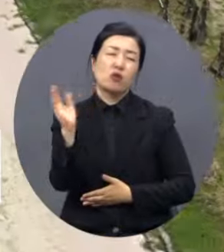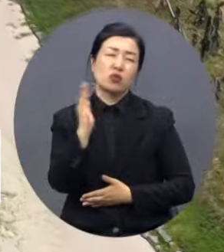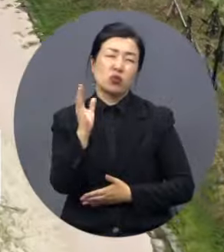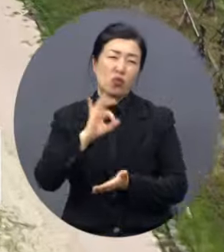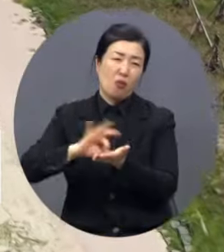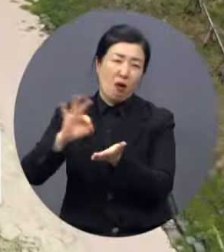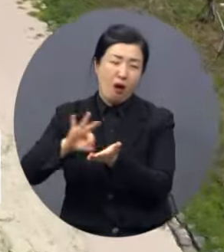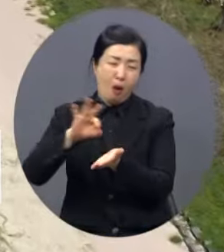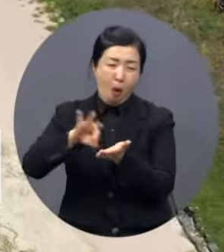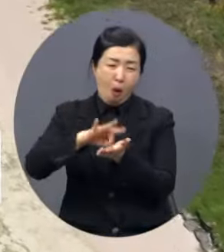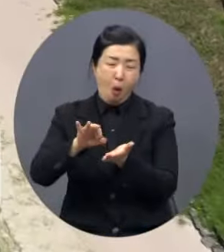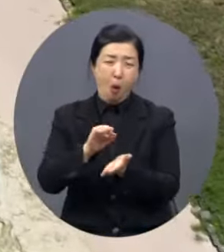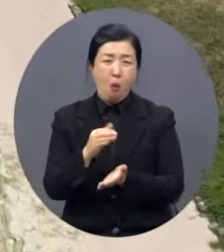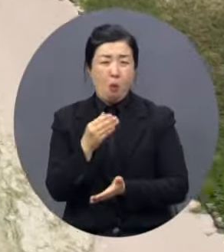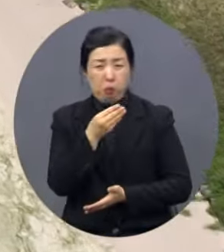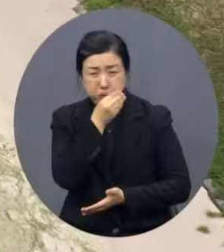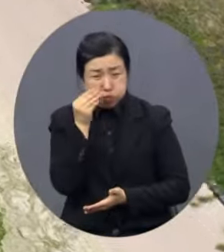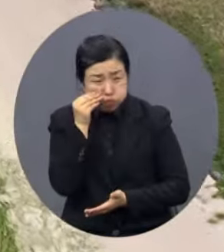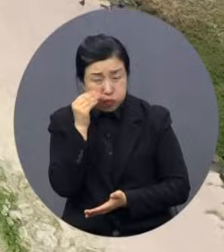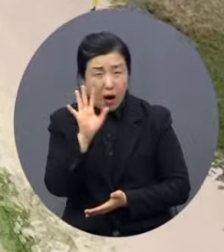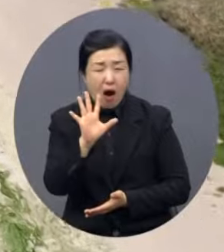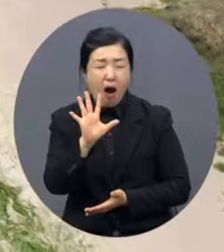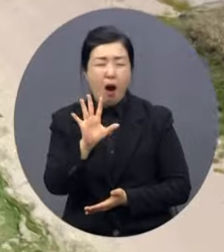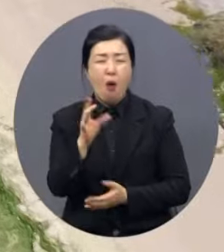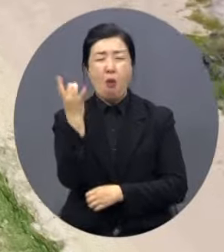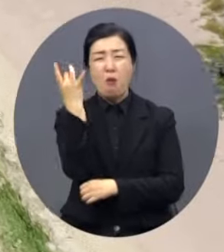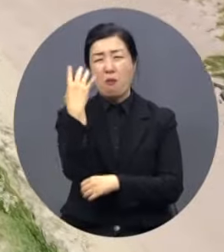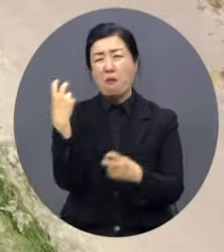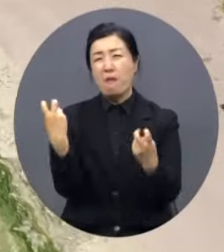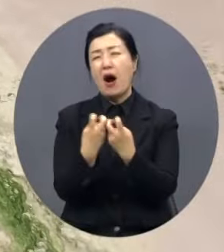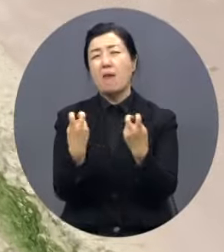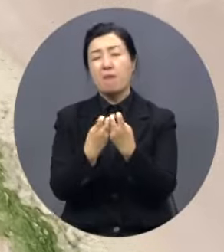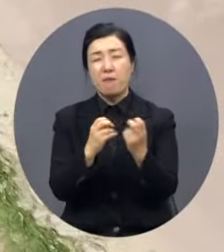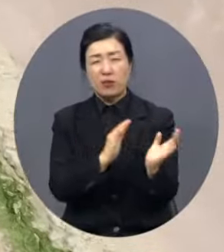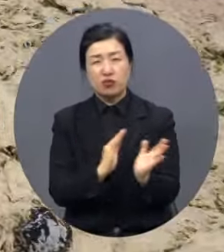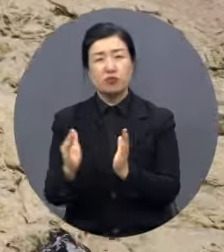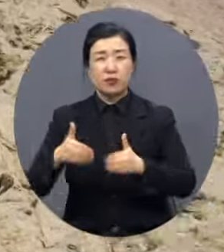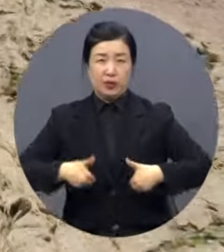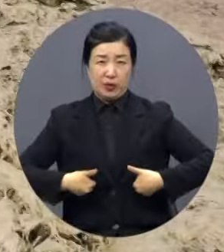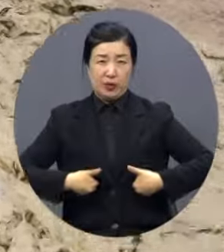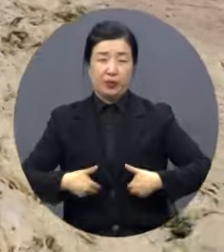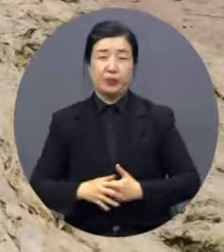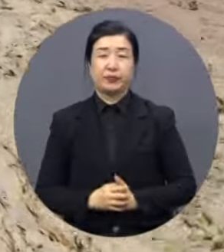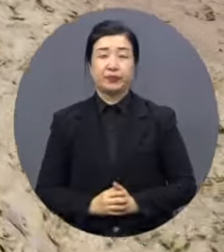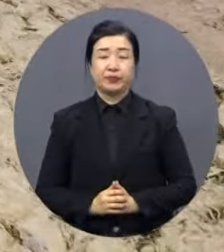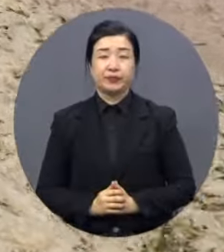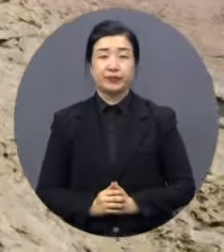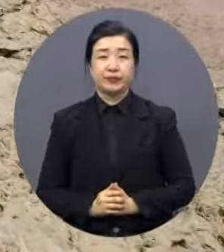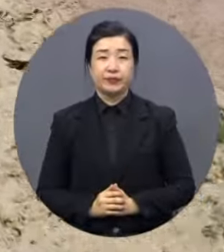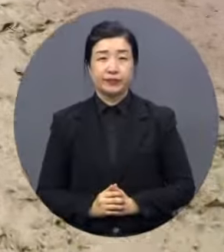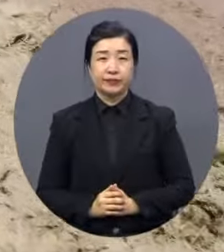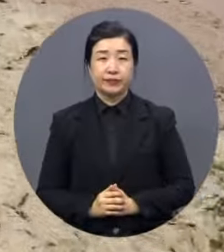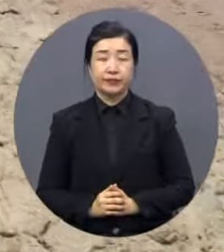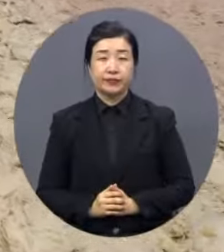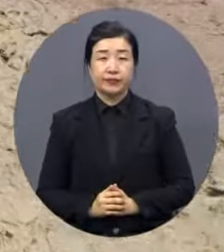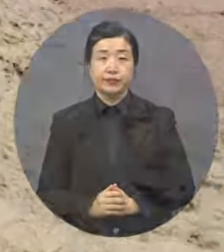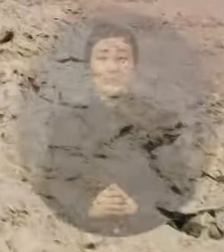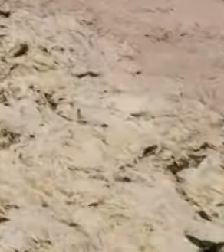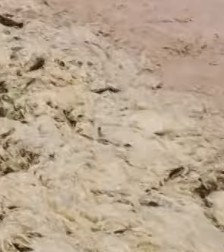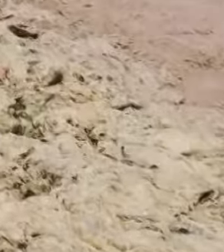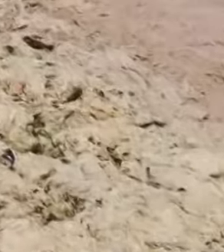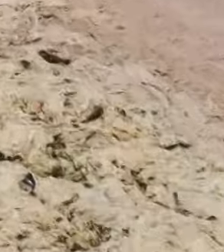위해서라도 수거에 매달릴게 아니라 근본적인 대책 마련이 필요한 때입니다 MBC 뉴스 김섭